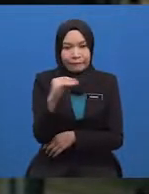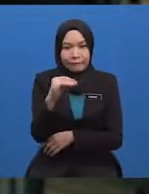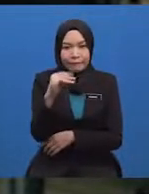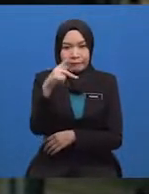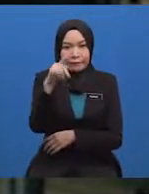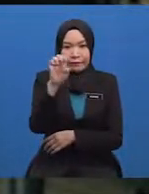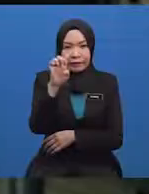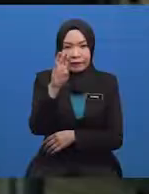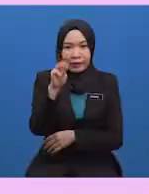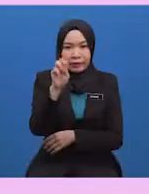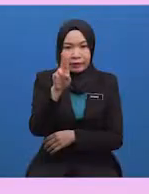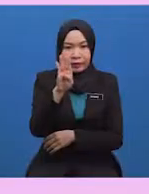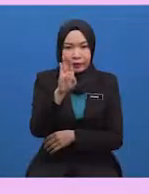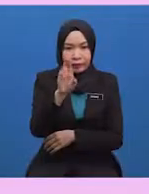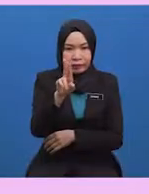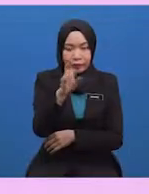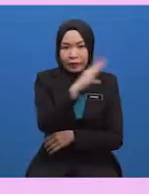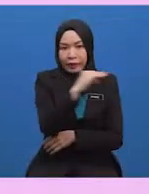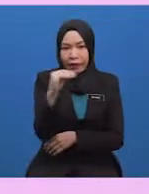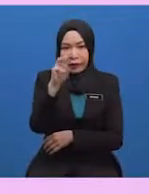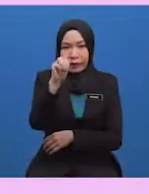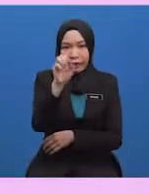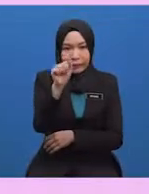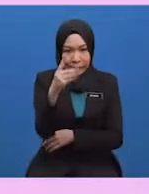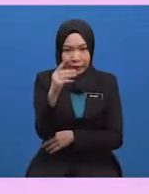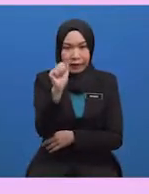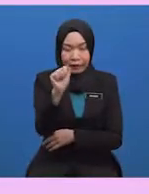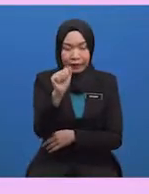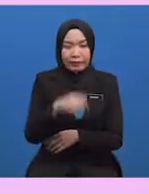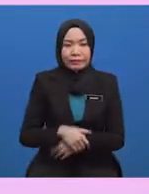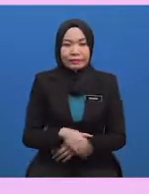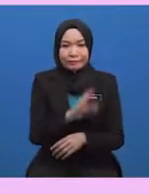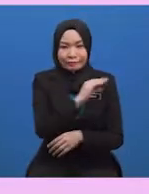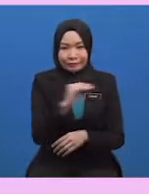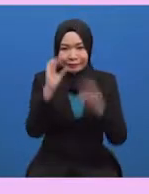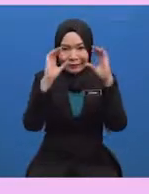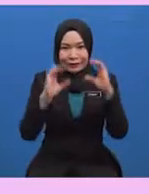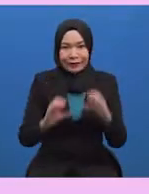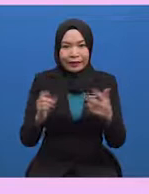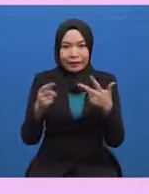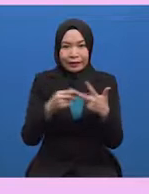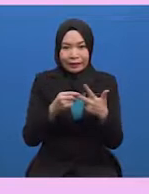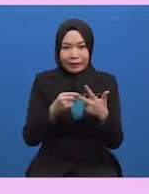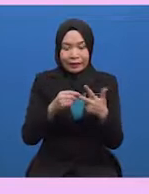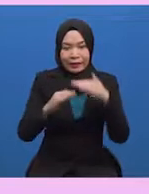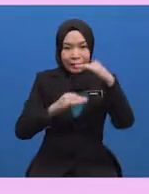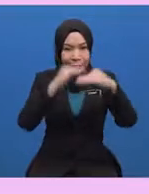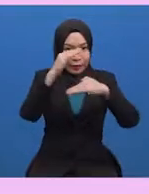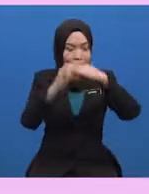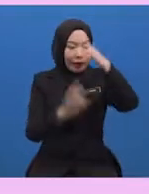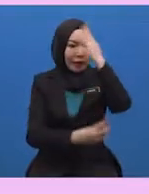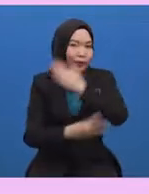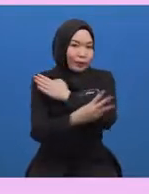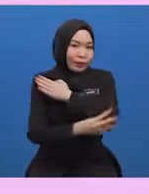dan MADA. Strategi ketiga ialah pembangunan wilayah. Program ini